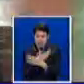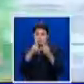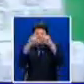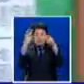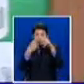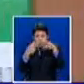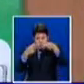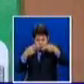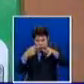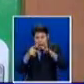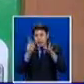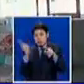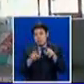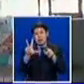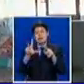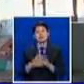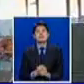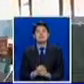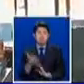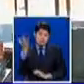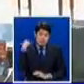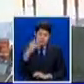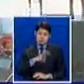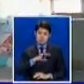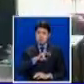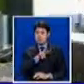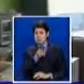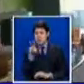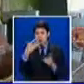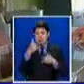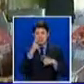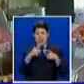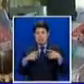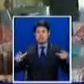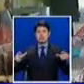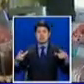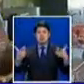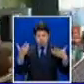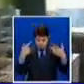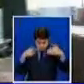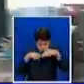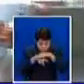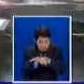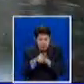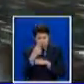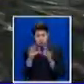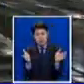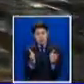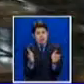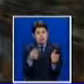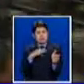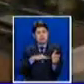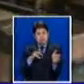นะฮะเมื่อก่อนเราจะรู้สึกว่าโอ้โหห้องเรียนใหญ่มากแต่พอตอนนี้เรามาดูทำไมห้องเรียนดูเล็ก